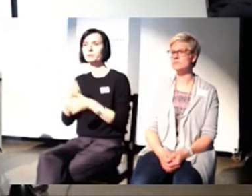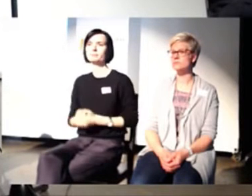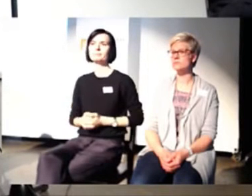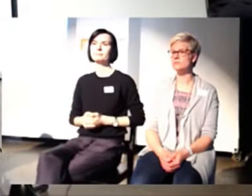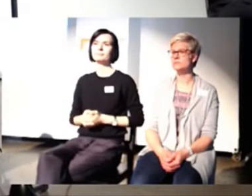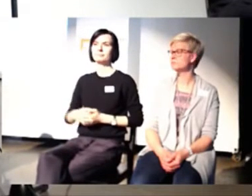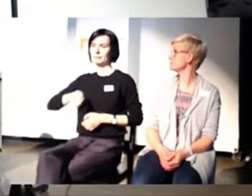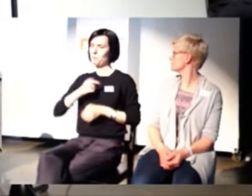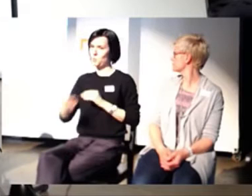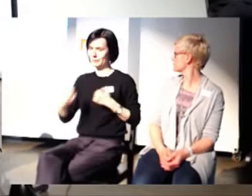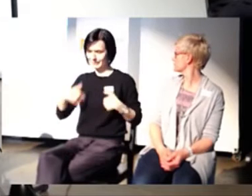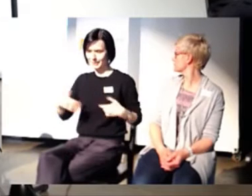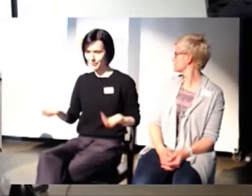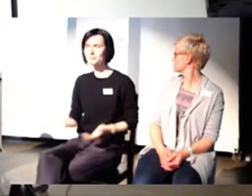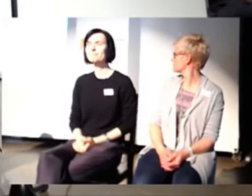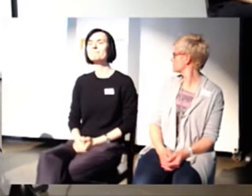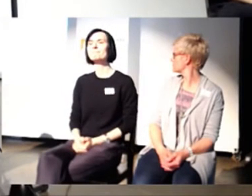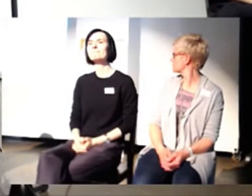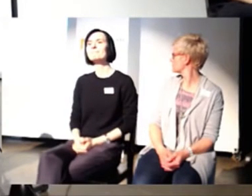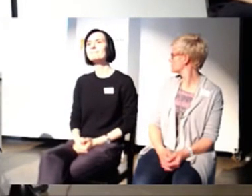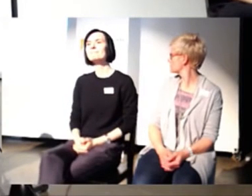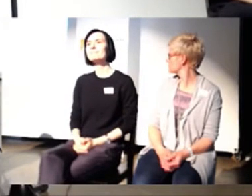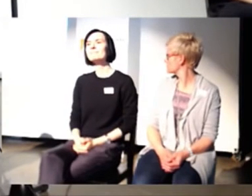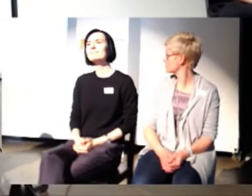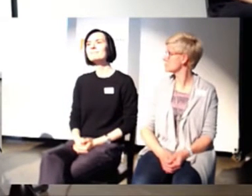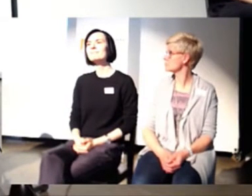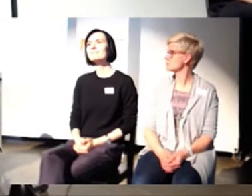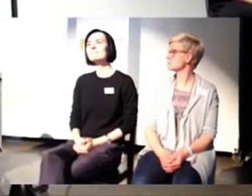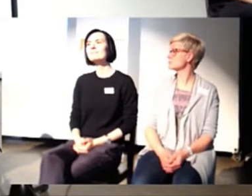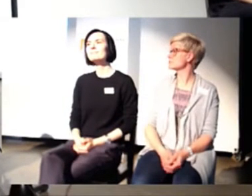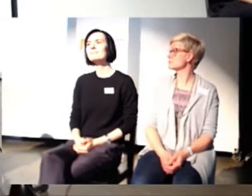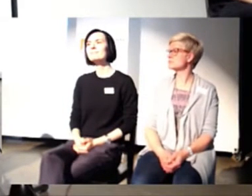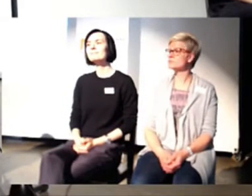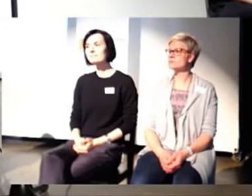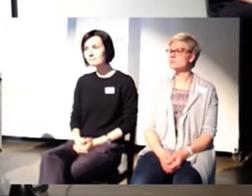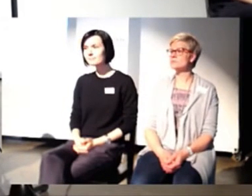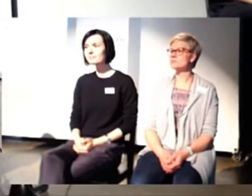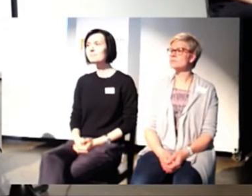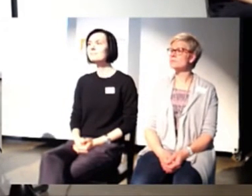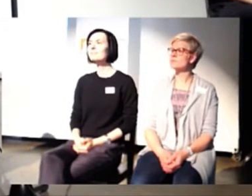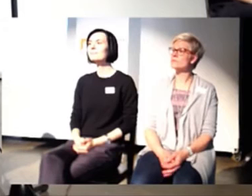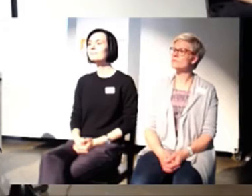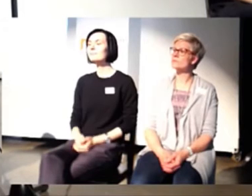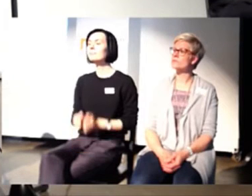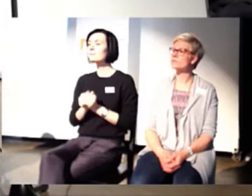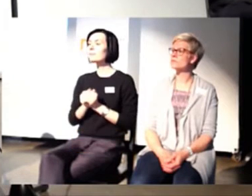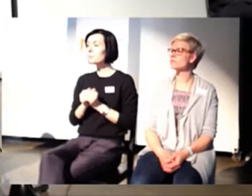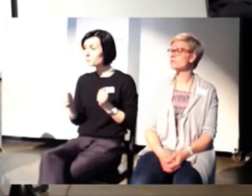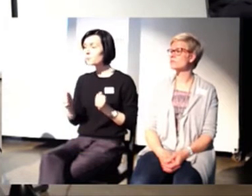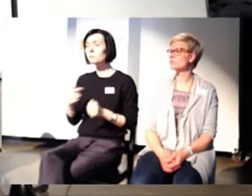että ei myöhästytä siitä. Mutta ihan hirveästi olemaan kuitenkin keskustelua